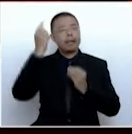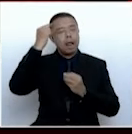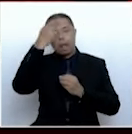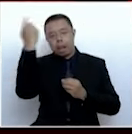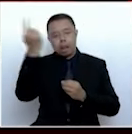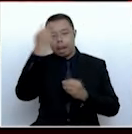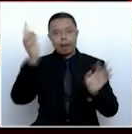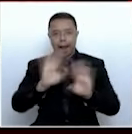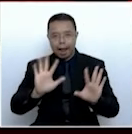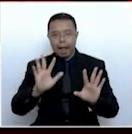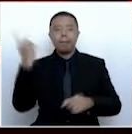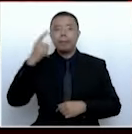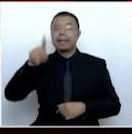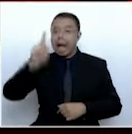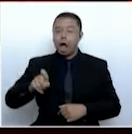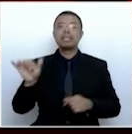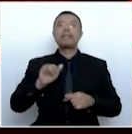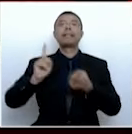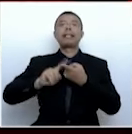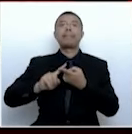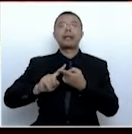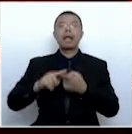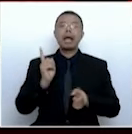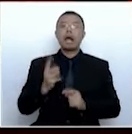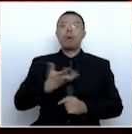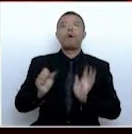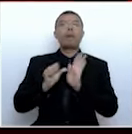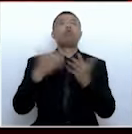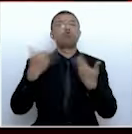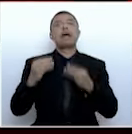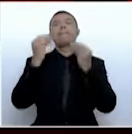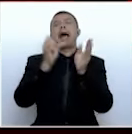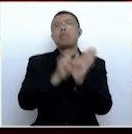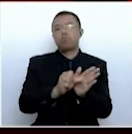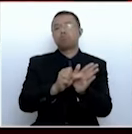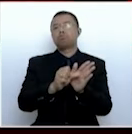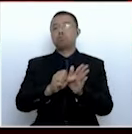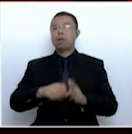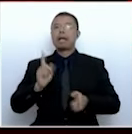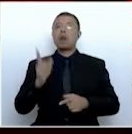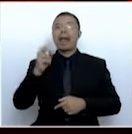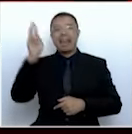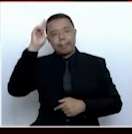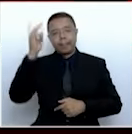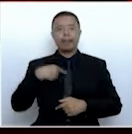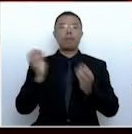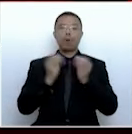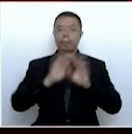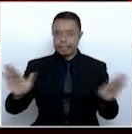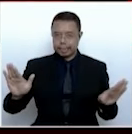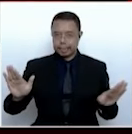puyeng. Pemerintah itu harusnya kayak teman yang asik. Kalau mau bantuin ya bantuin yang beneran. Kalau ada yang ribet kita